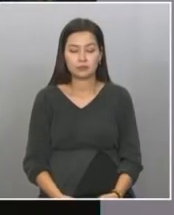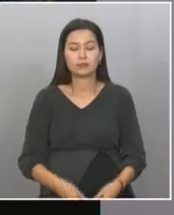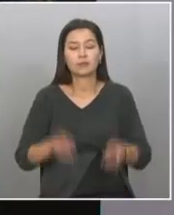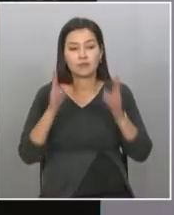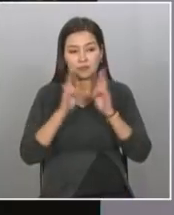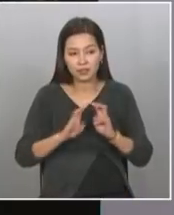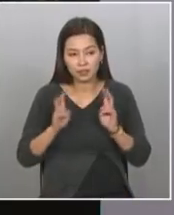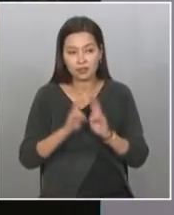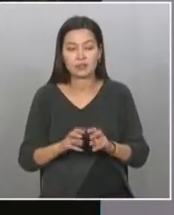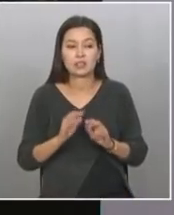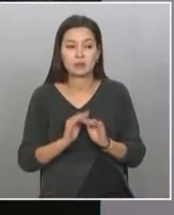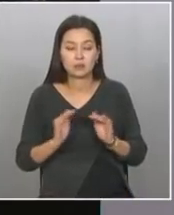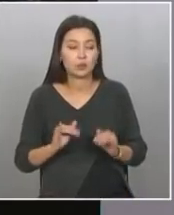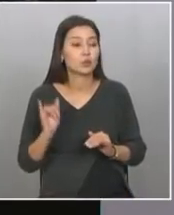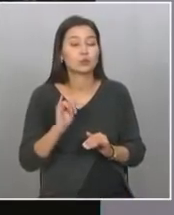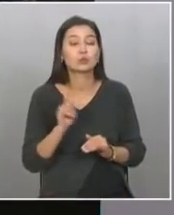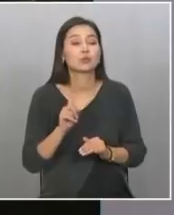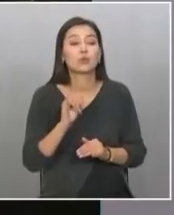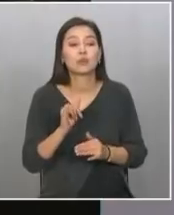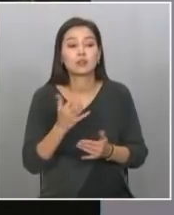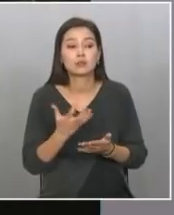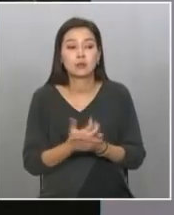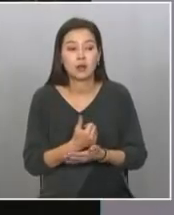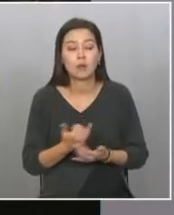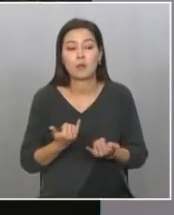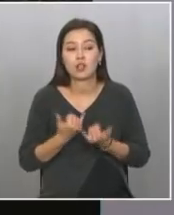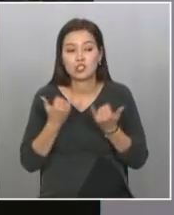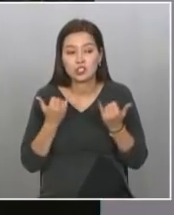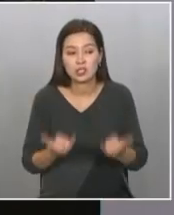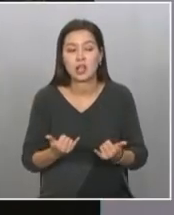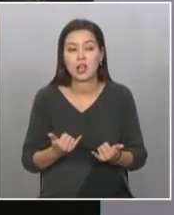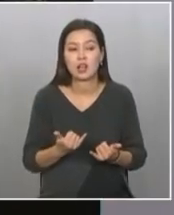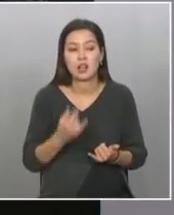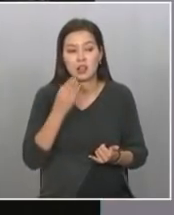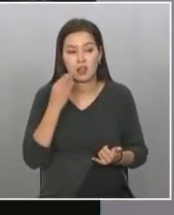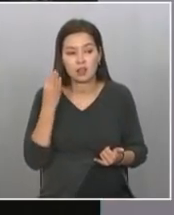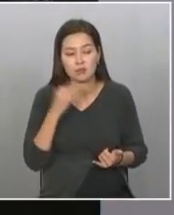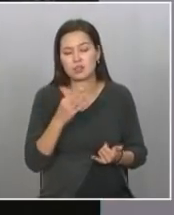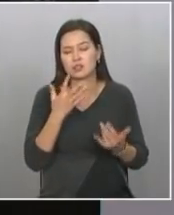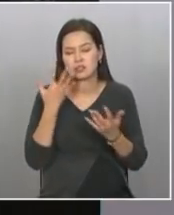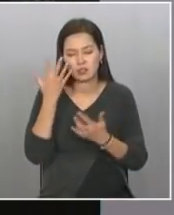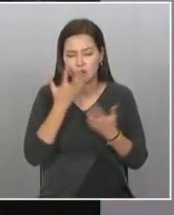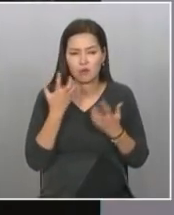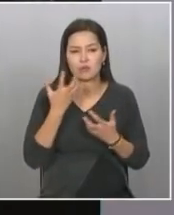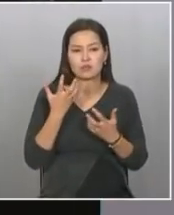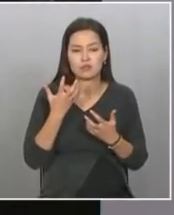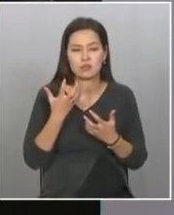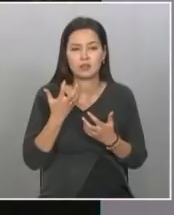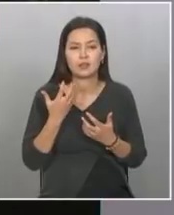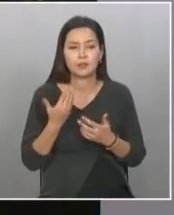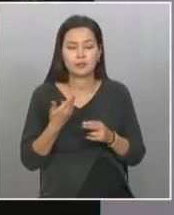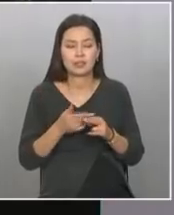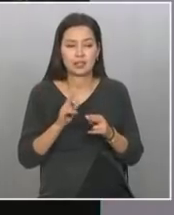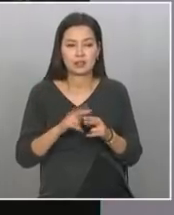Проверьте, ребята, что у вас получилось. Почтенные, надменные, серьезные, грозные. Именно